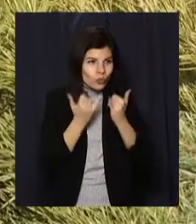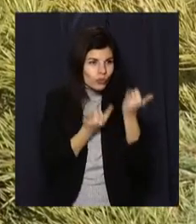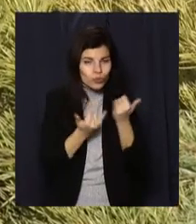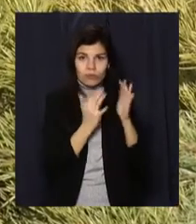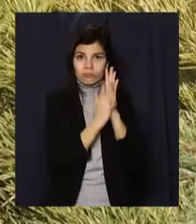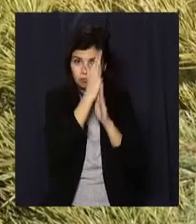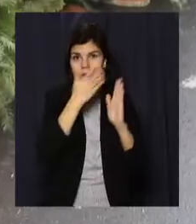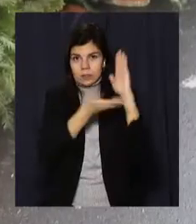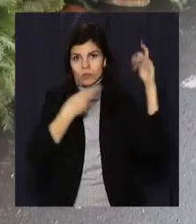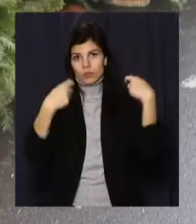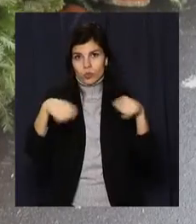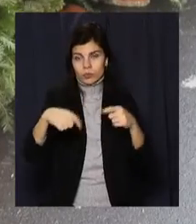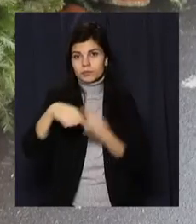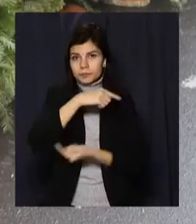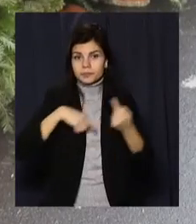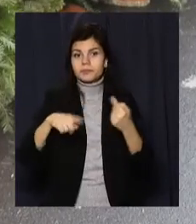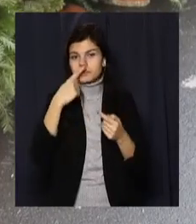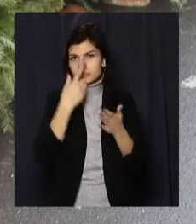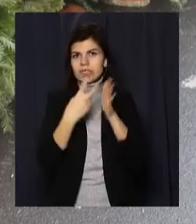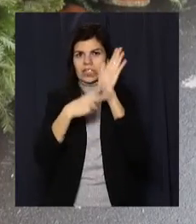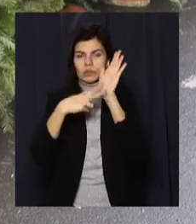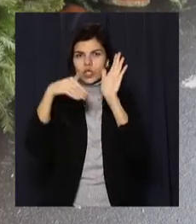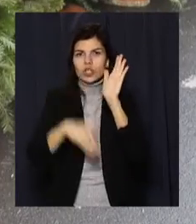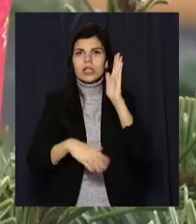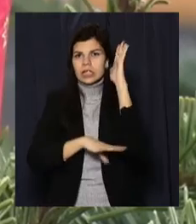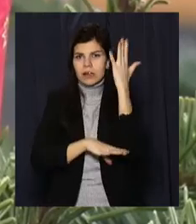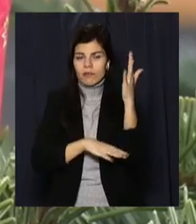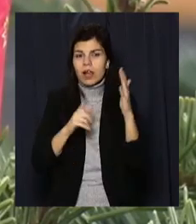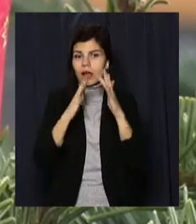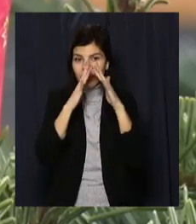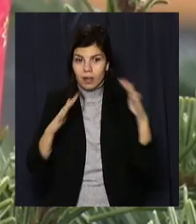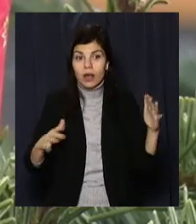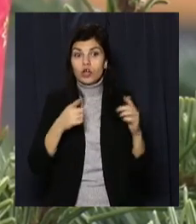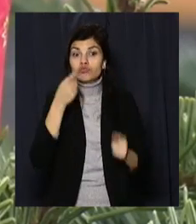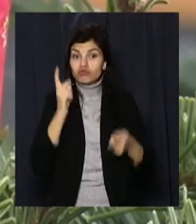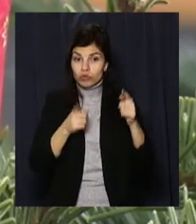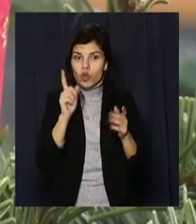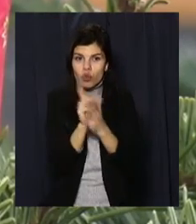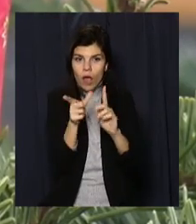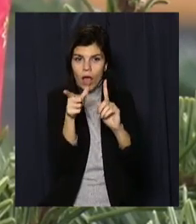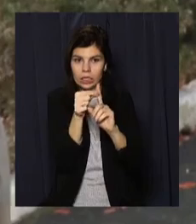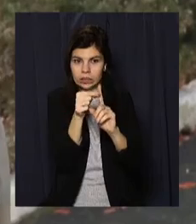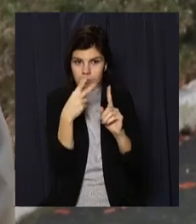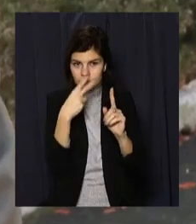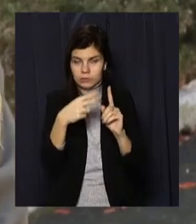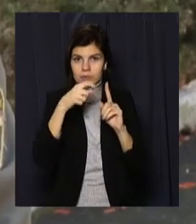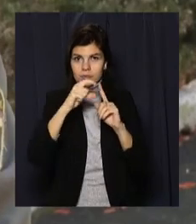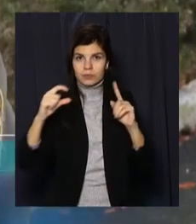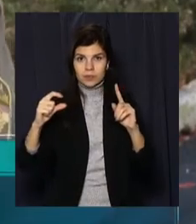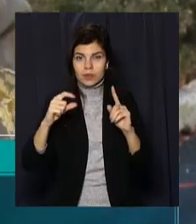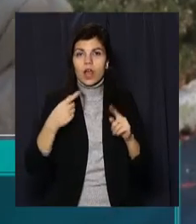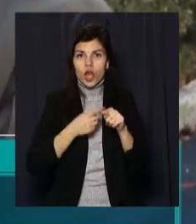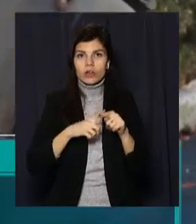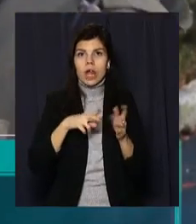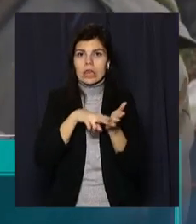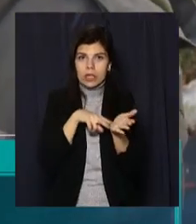лісгоспах Дніпропетровщини зростає майже 70 тисяч дерев. Ялинки, вирощені легально, мають спеціальне маркування. Всі ялинки